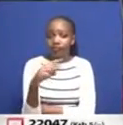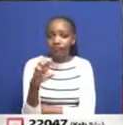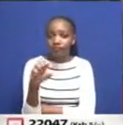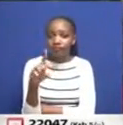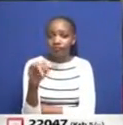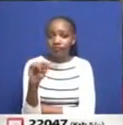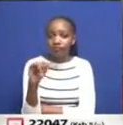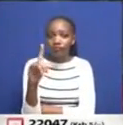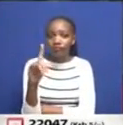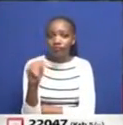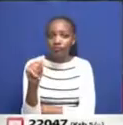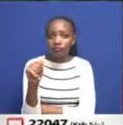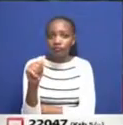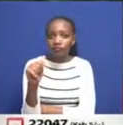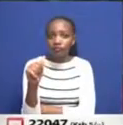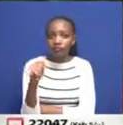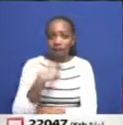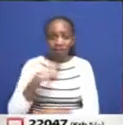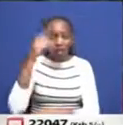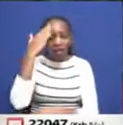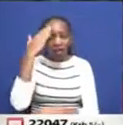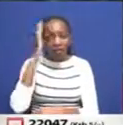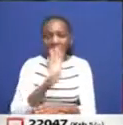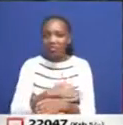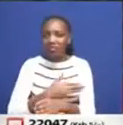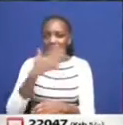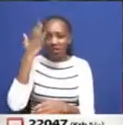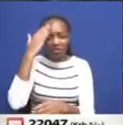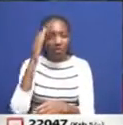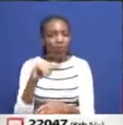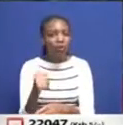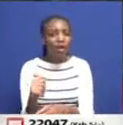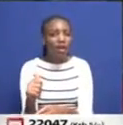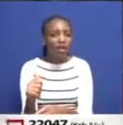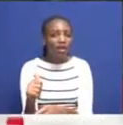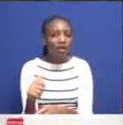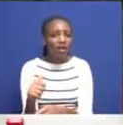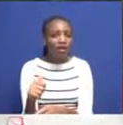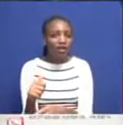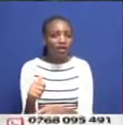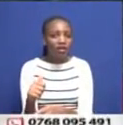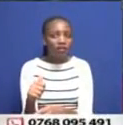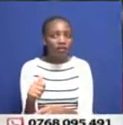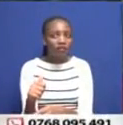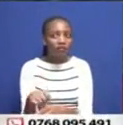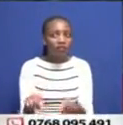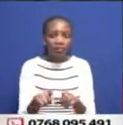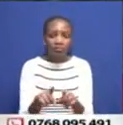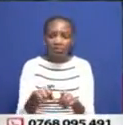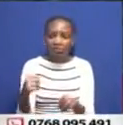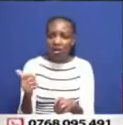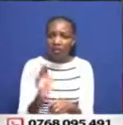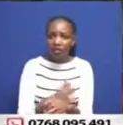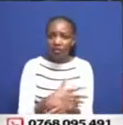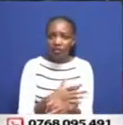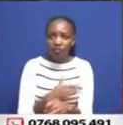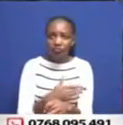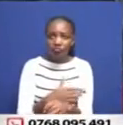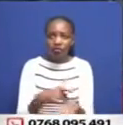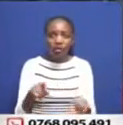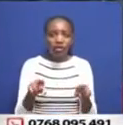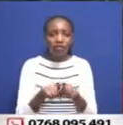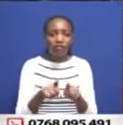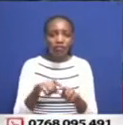Nafikiri huo wimbo unajulikana dunia mzima, Angelica Chris na zingine. Hebu wandugu sikizeni